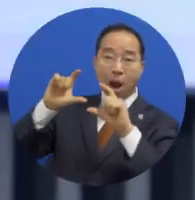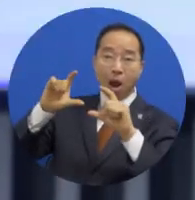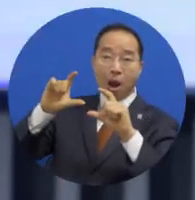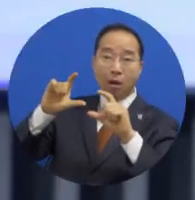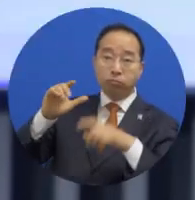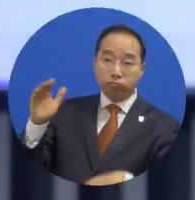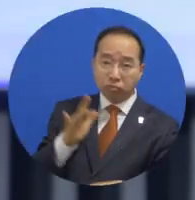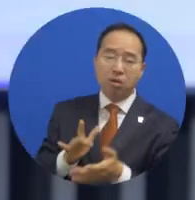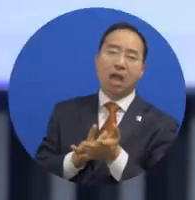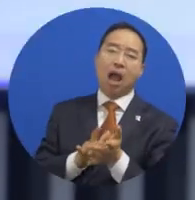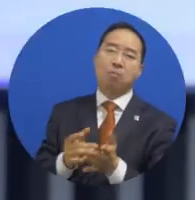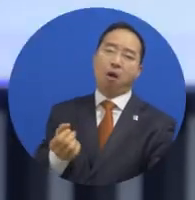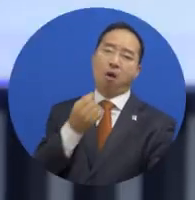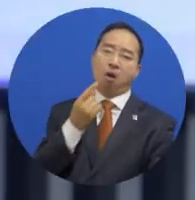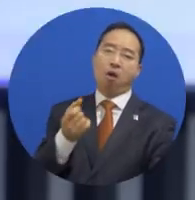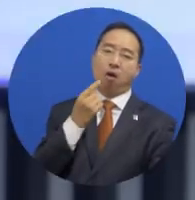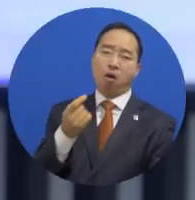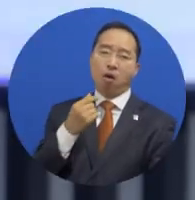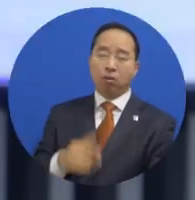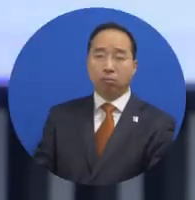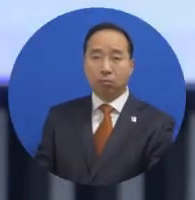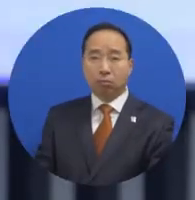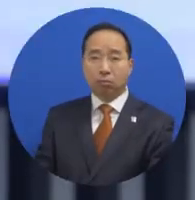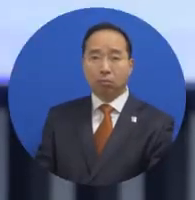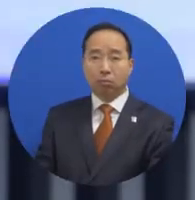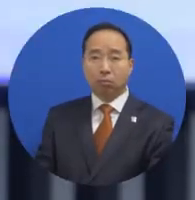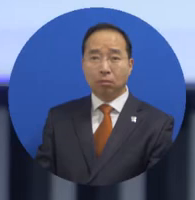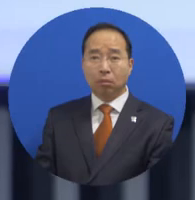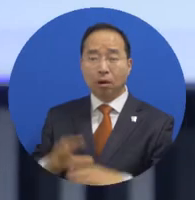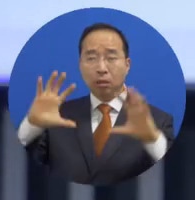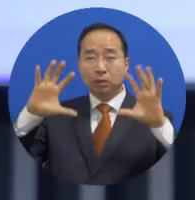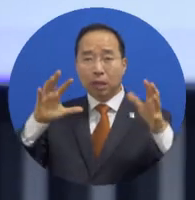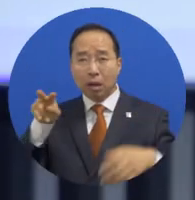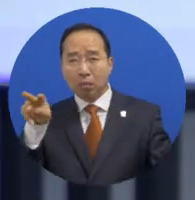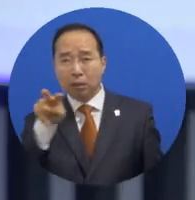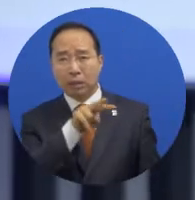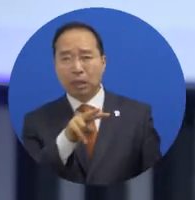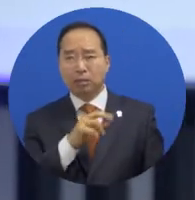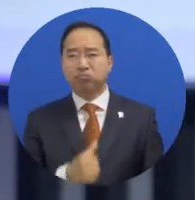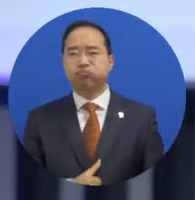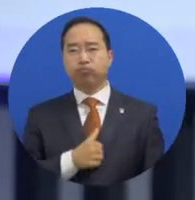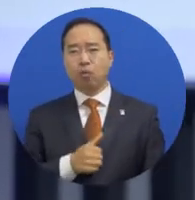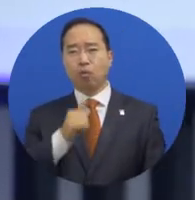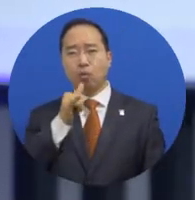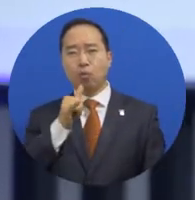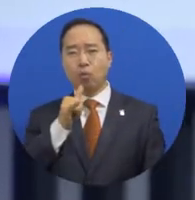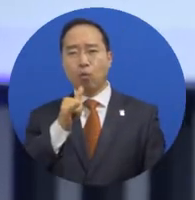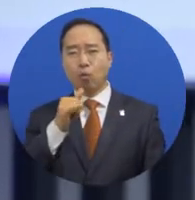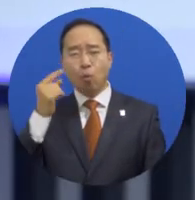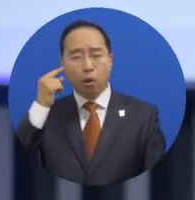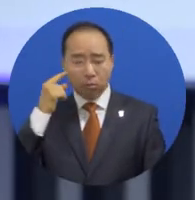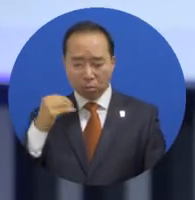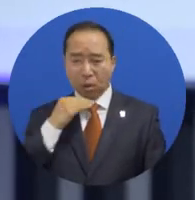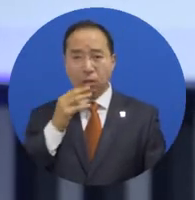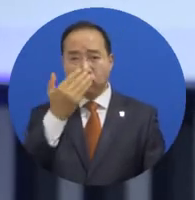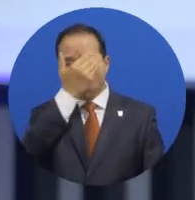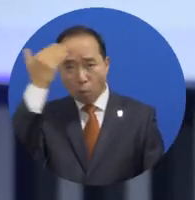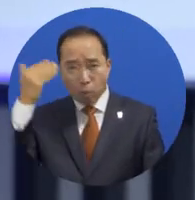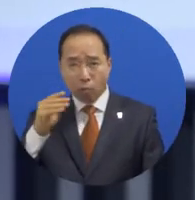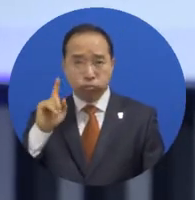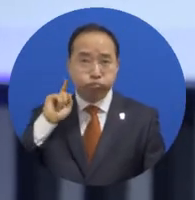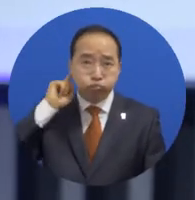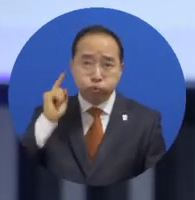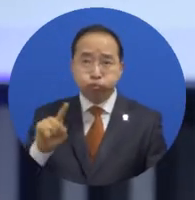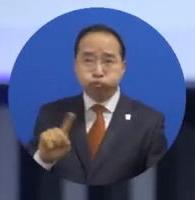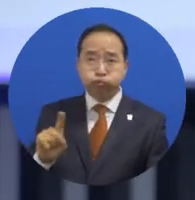먹기 시작했고요. 세상을 바라보는데 약간 분노 막 이런 게 좀 쏟아졌어요. 왜 나는 한창 젊을 때